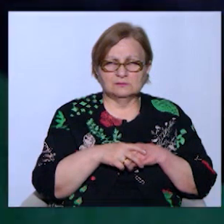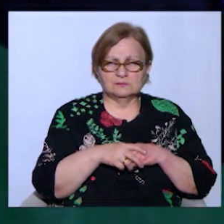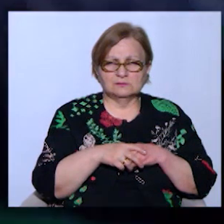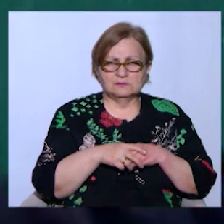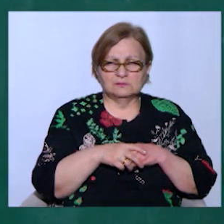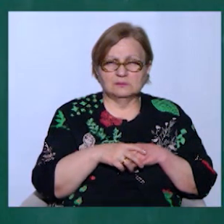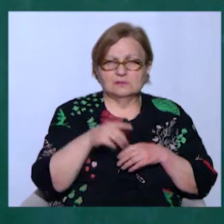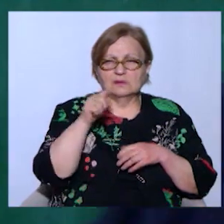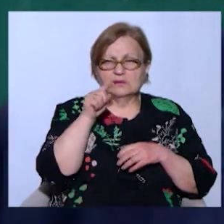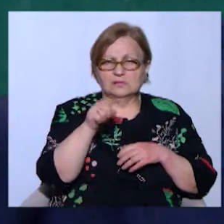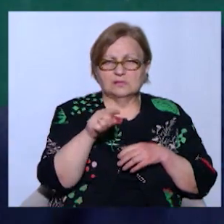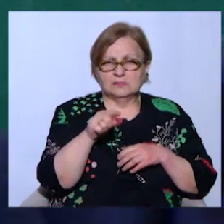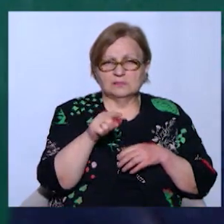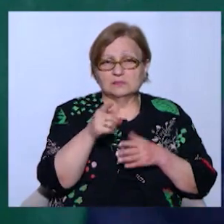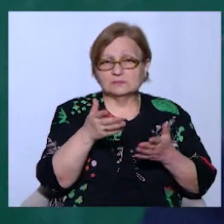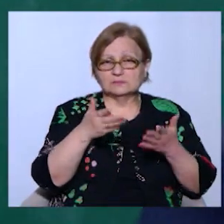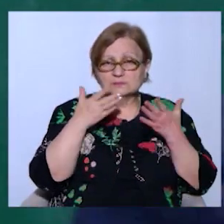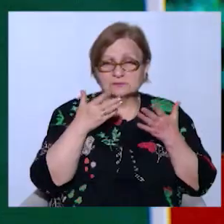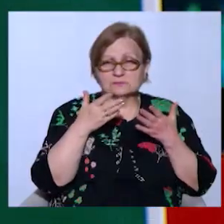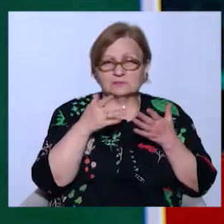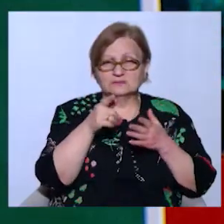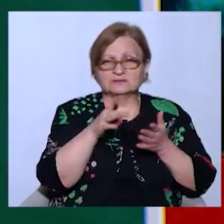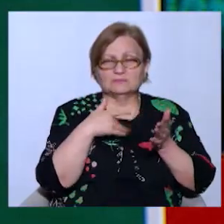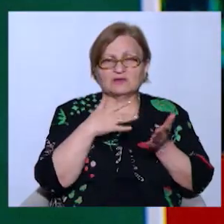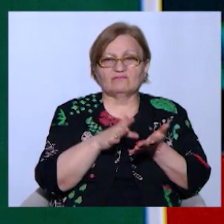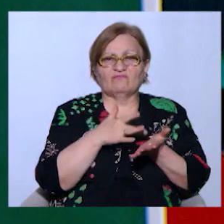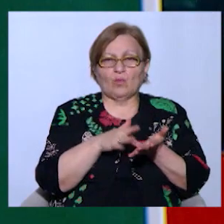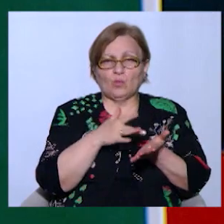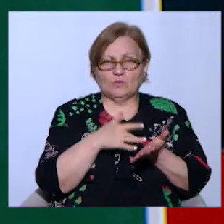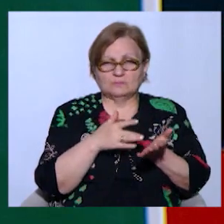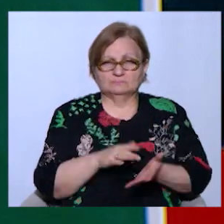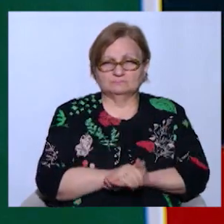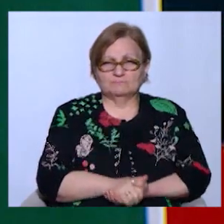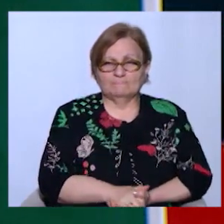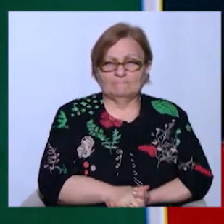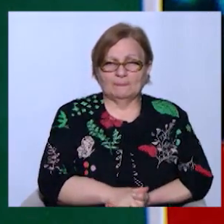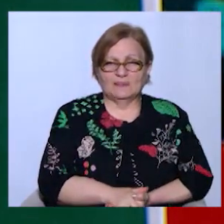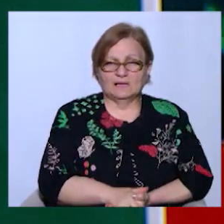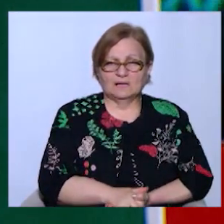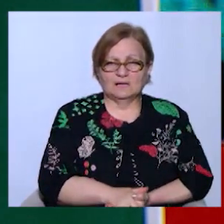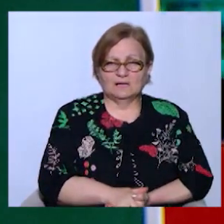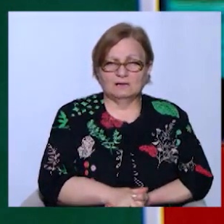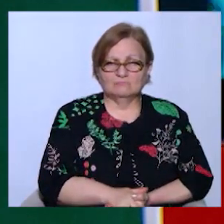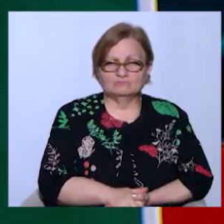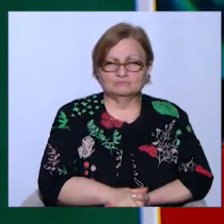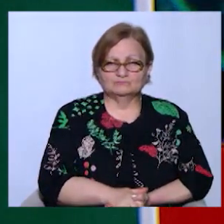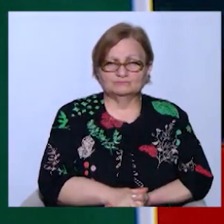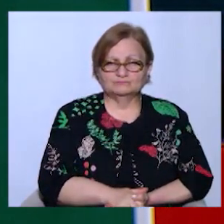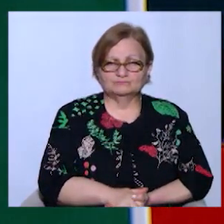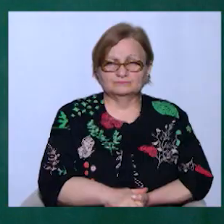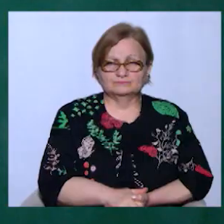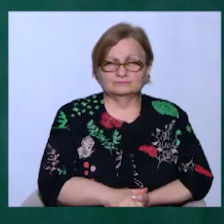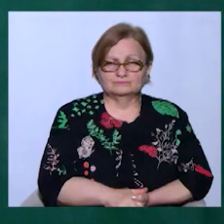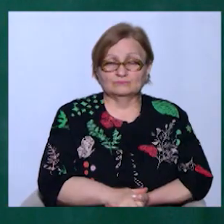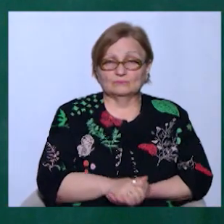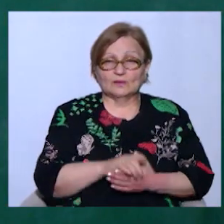მართი კუთხე. აი ეს წარმოიდგინეთ, რომ არის რვეული ჩემი. ოღონდ რვეული ახლა მე დაგისახაძეთ, რომ თქვენ